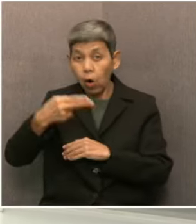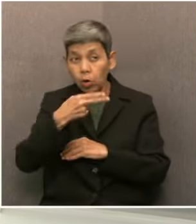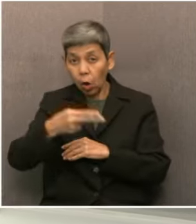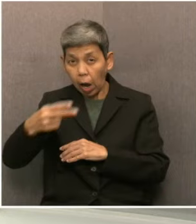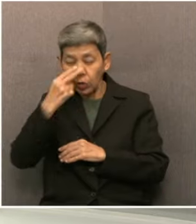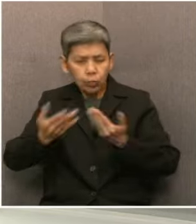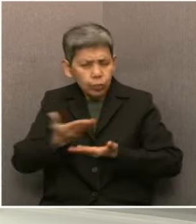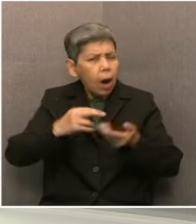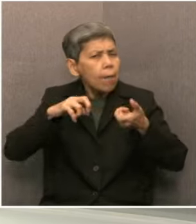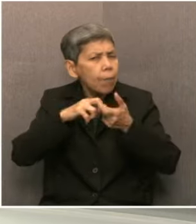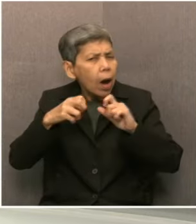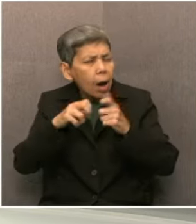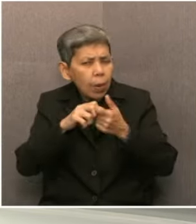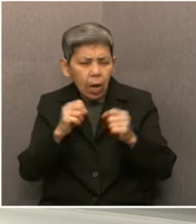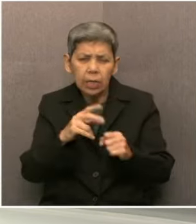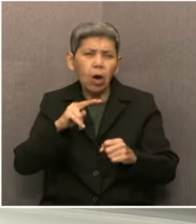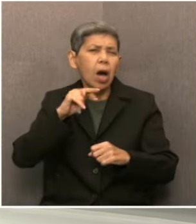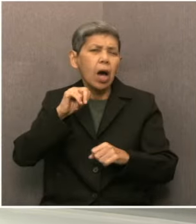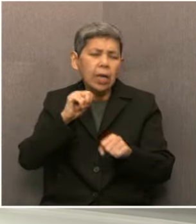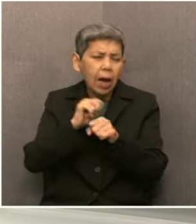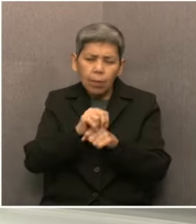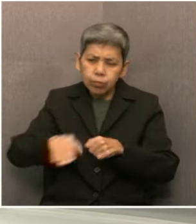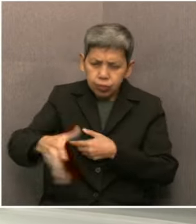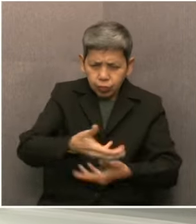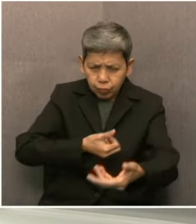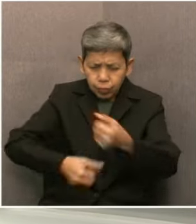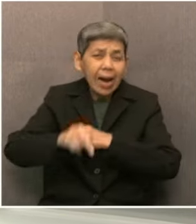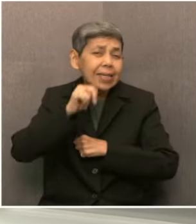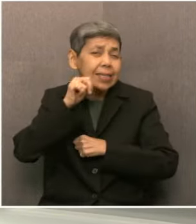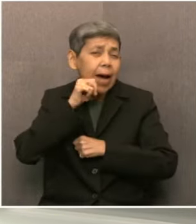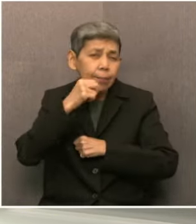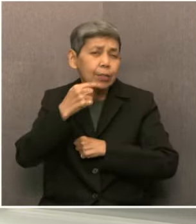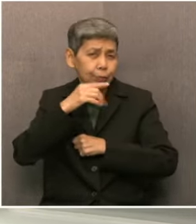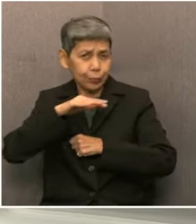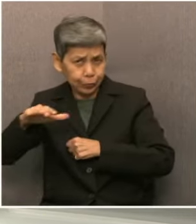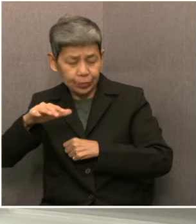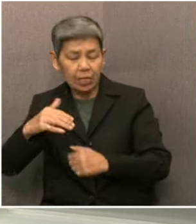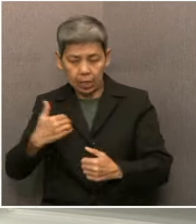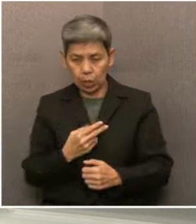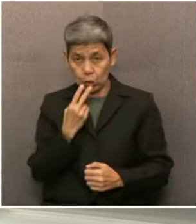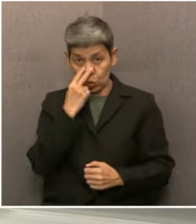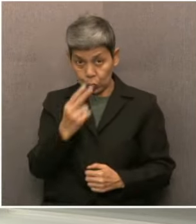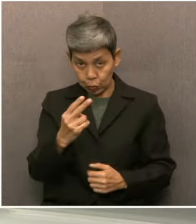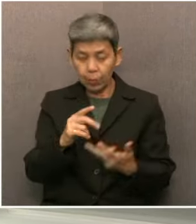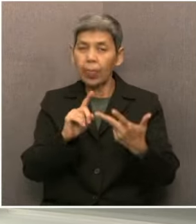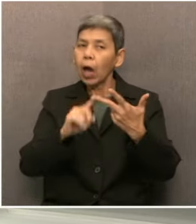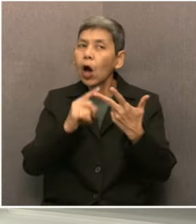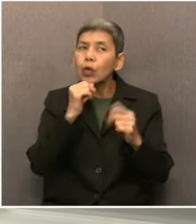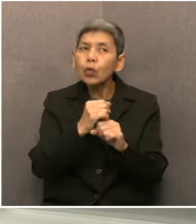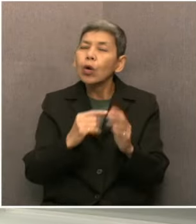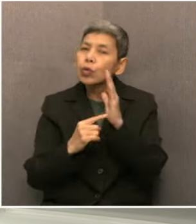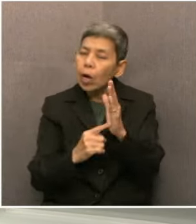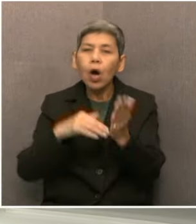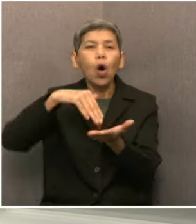หารือปัญหาเรื่องประมงน้ำจืดค่ะแล้วก็การบริหารจัดการน้ำจากนั้นก็จะแวะไปที่พื้นที่ต้นแบบ